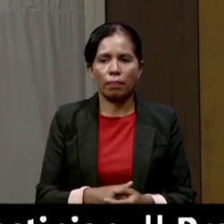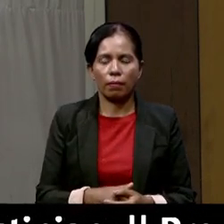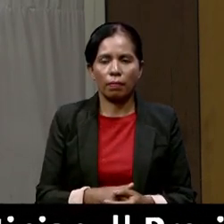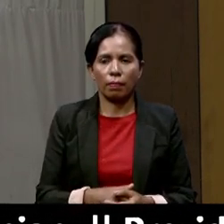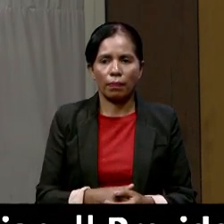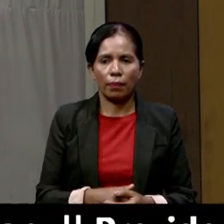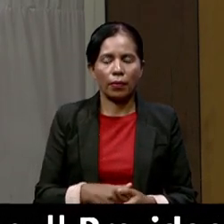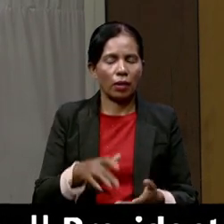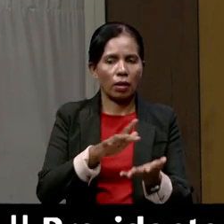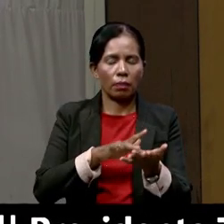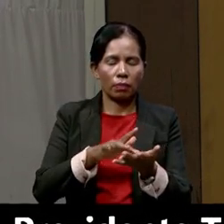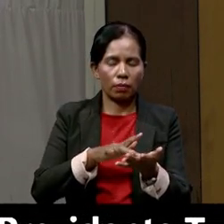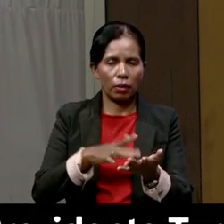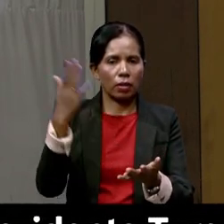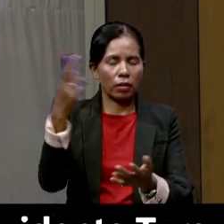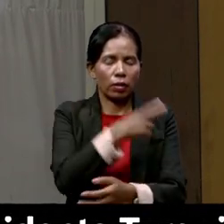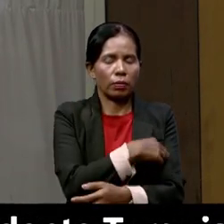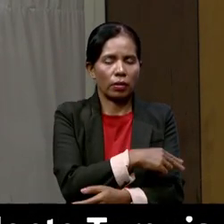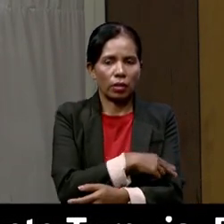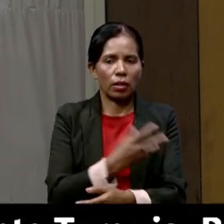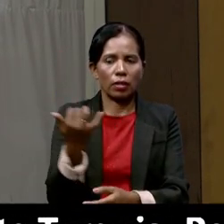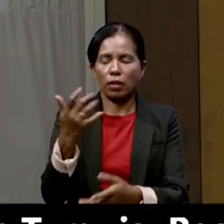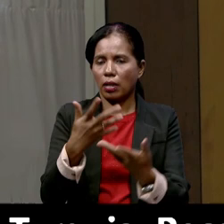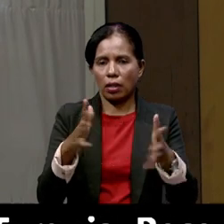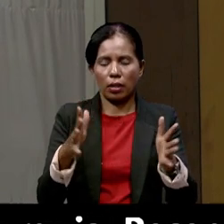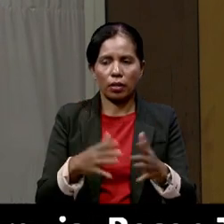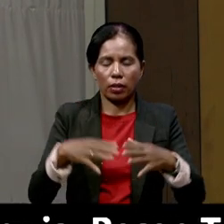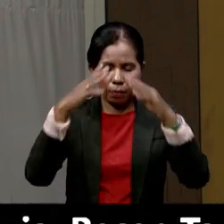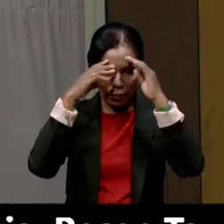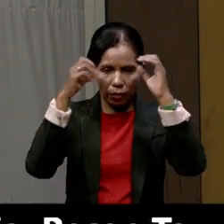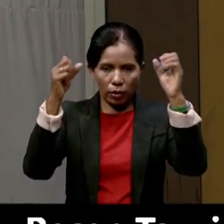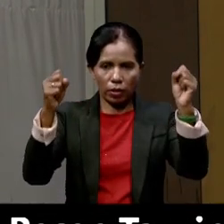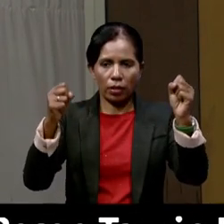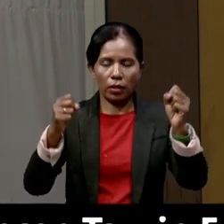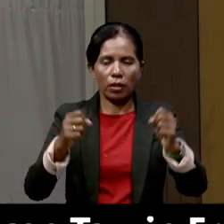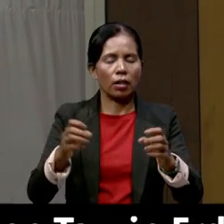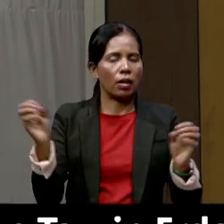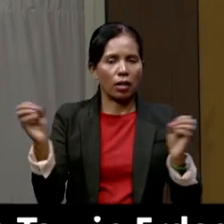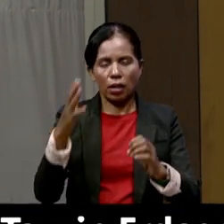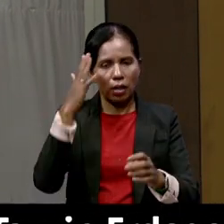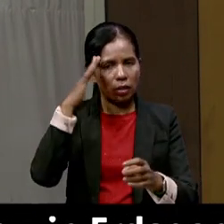ai moro ia ospital sir la ia presidente nenga cara ca tu atene